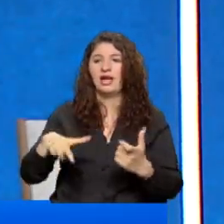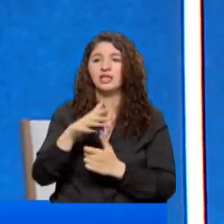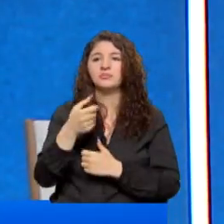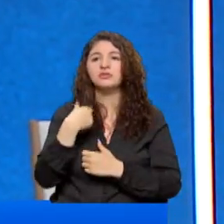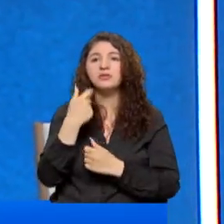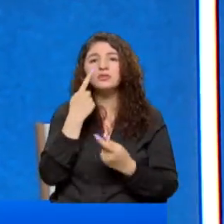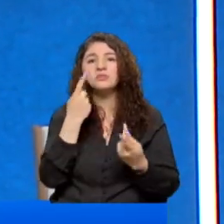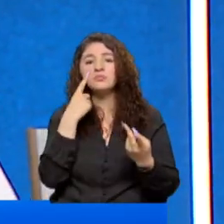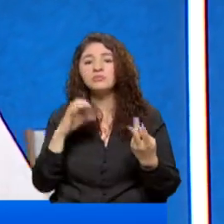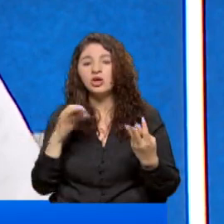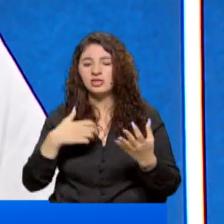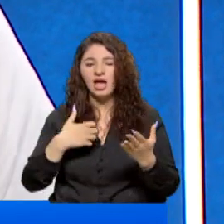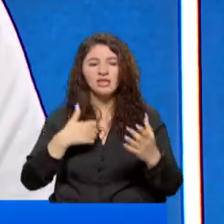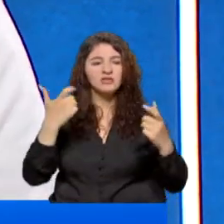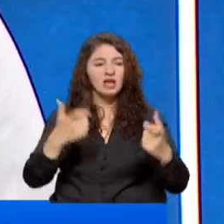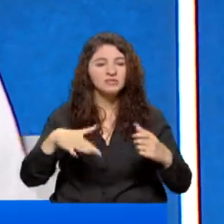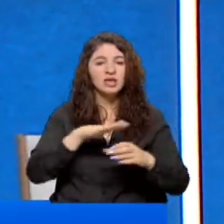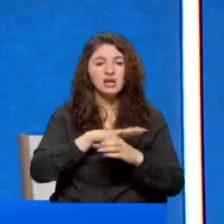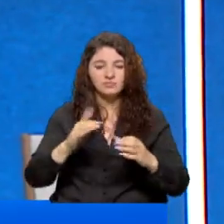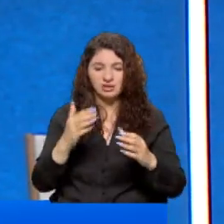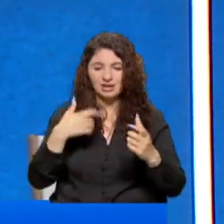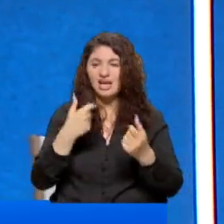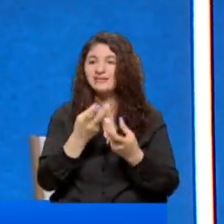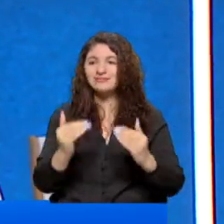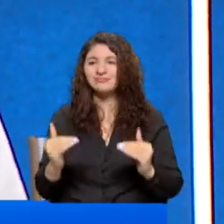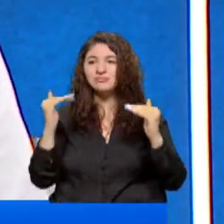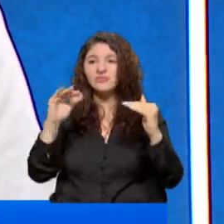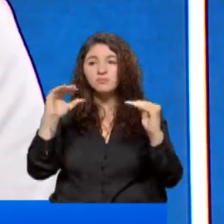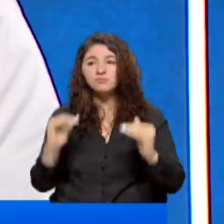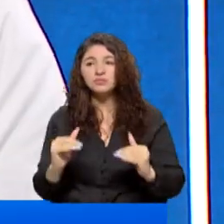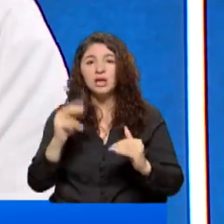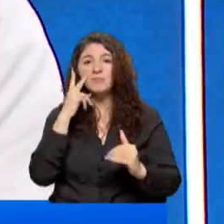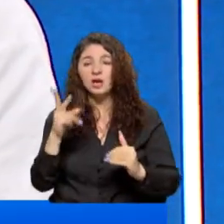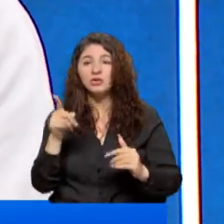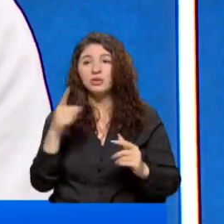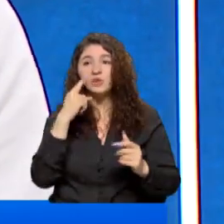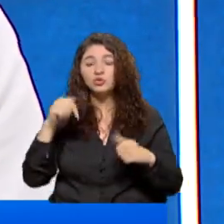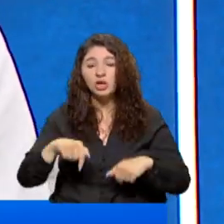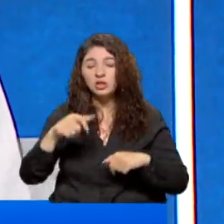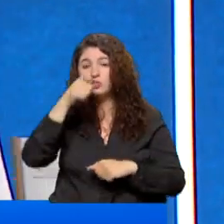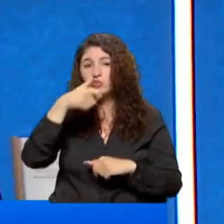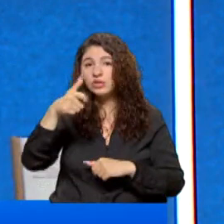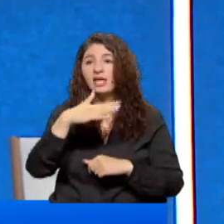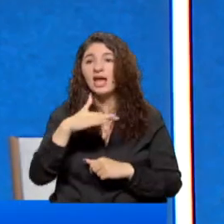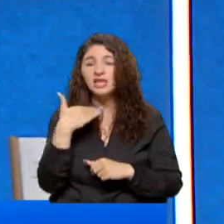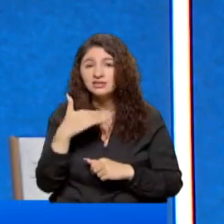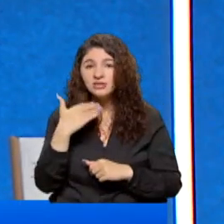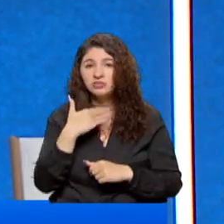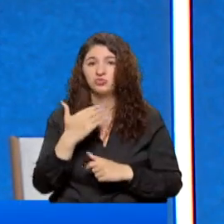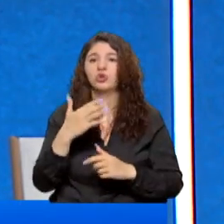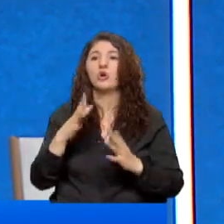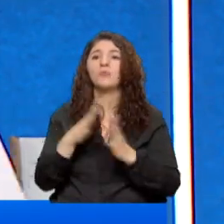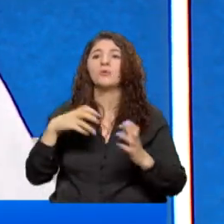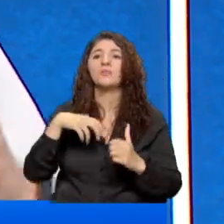sayımlar yapıyoruz kendi çiftlikleri mizdeki kapasite artışlarını bakıyoruz veya düşüşleri ne bakıyoruz Bakın şu anda Türkiye'nin etinin